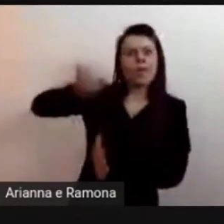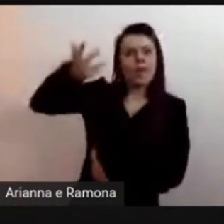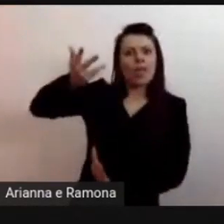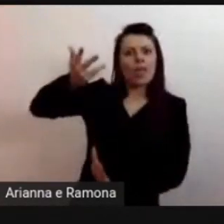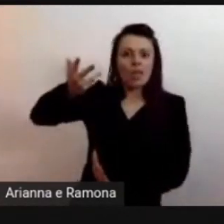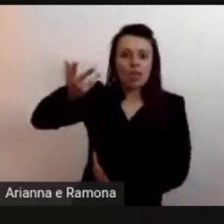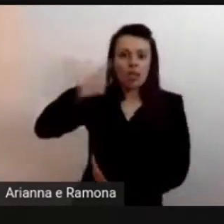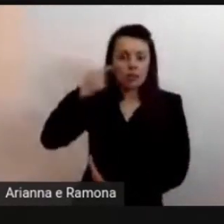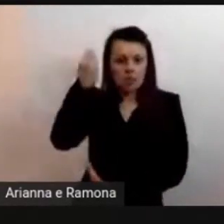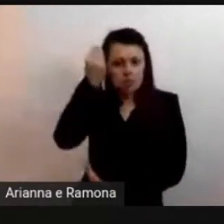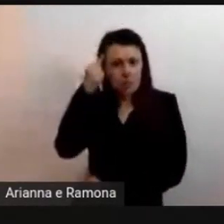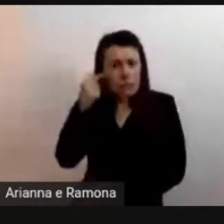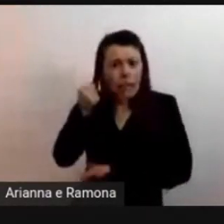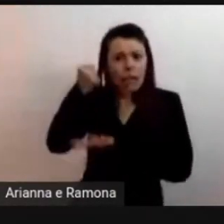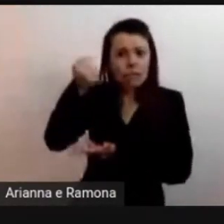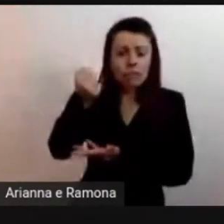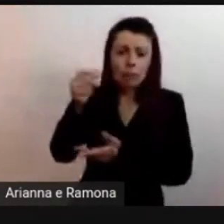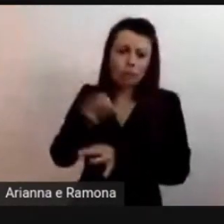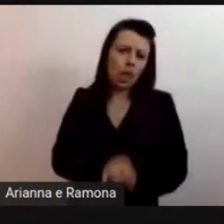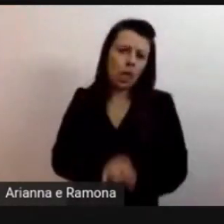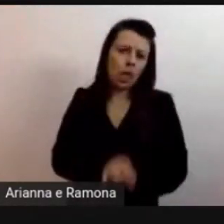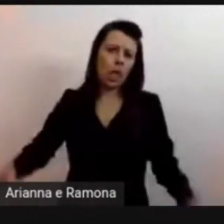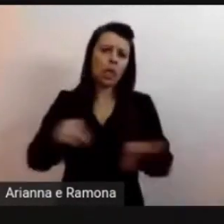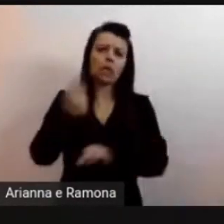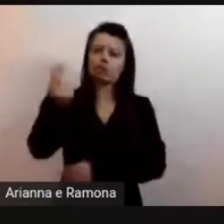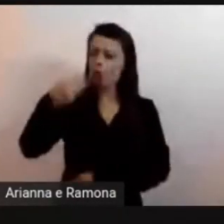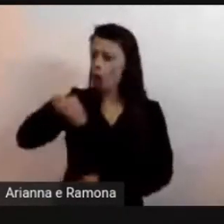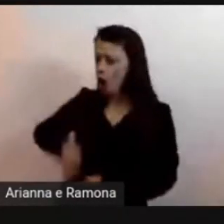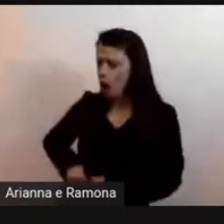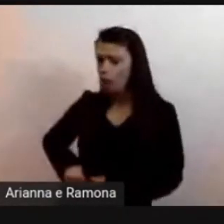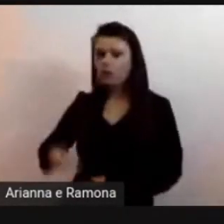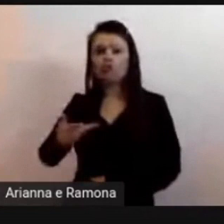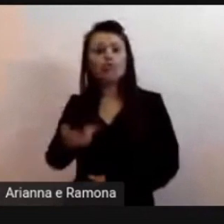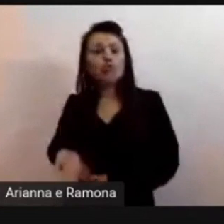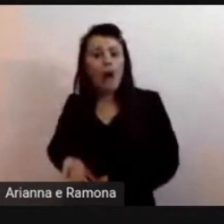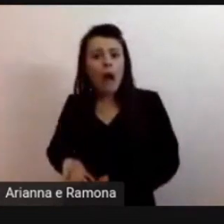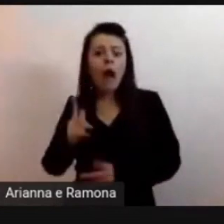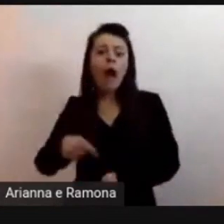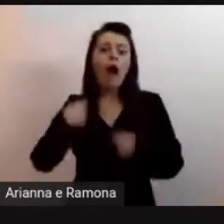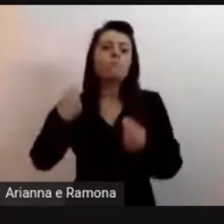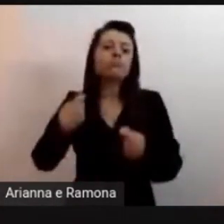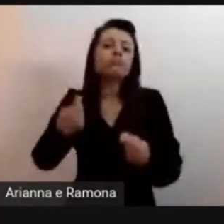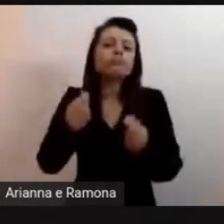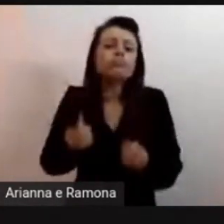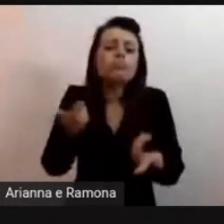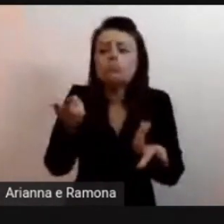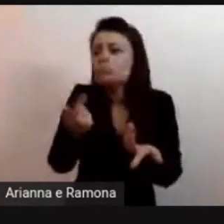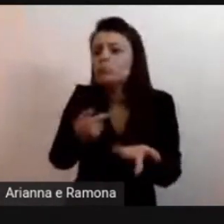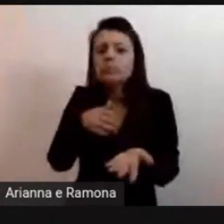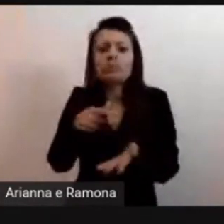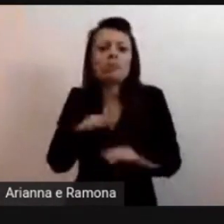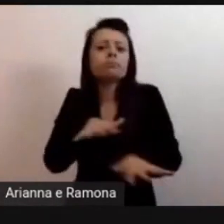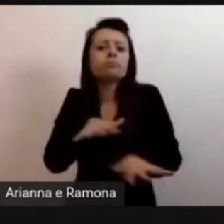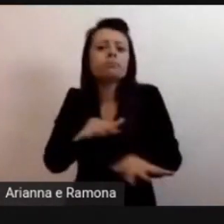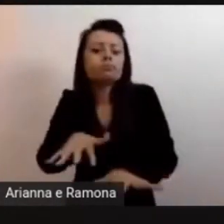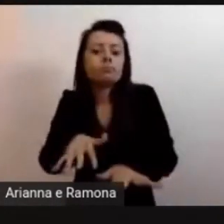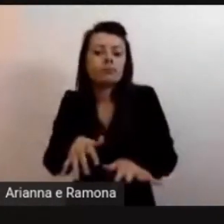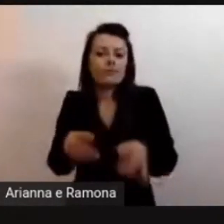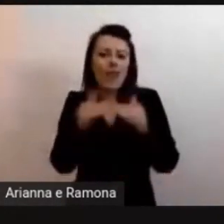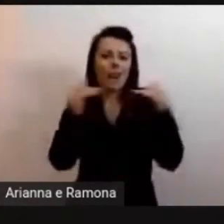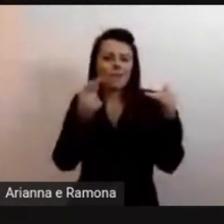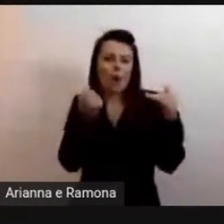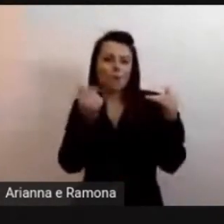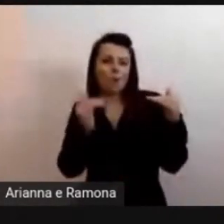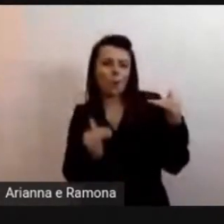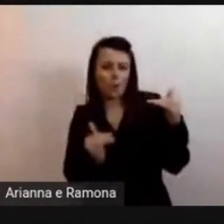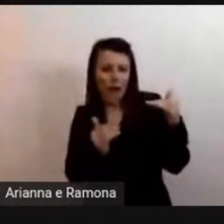del l'investimento quello che viene deve darsi a spendere e quanto fa lo stesso livelli a un livello più basso lo